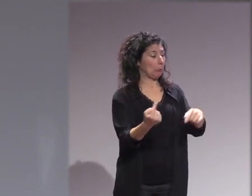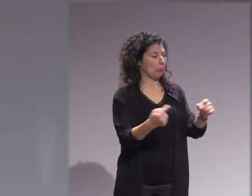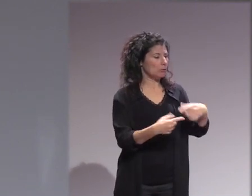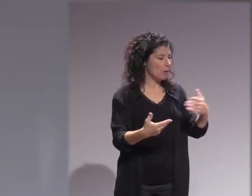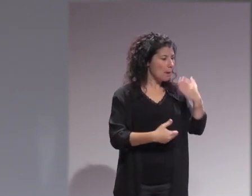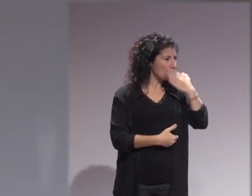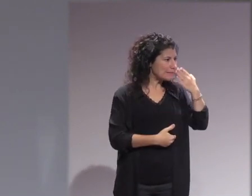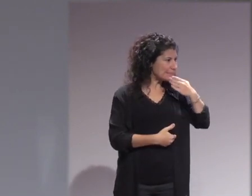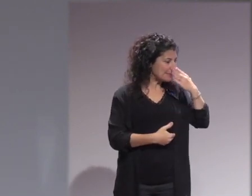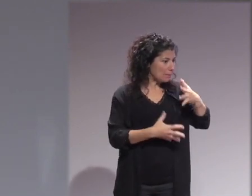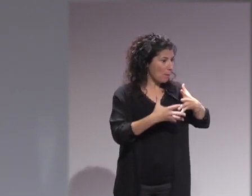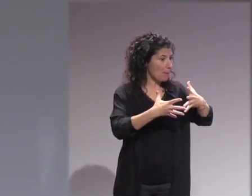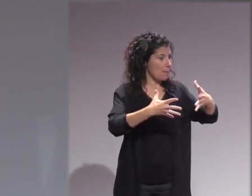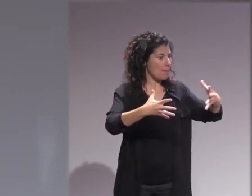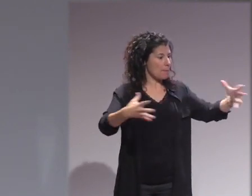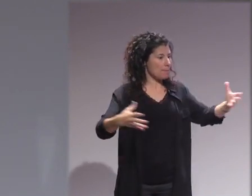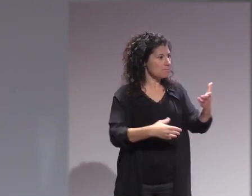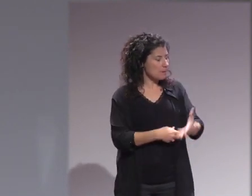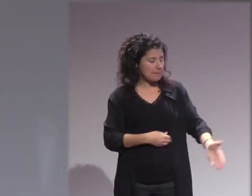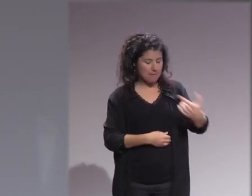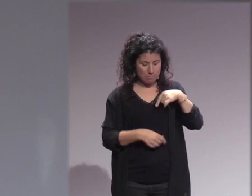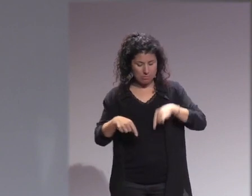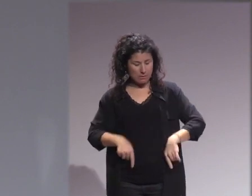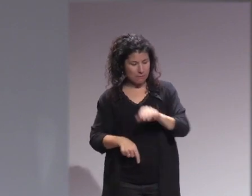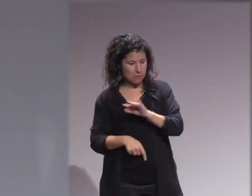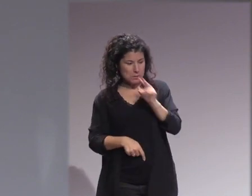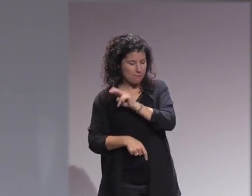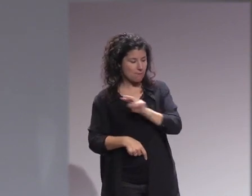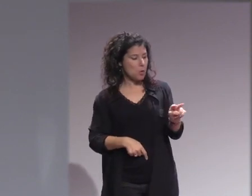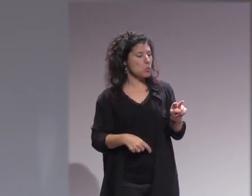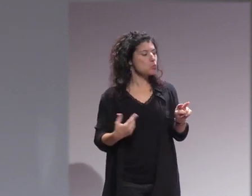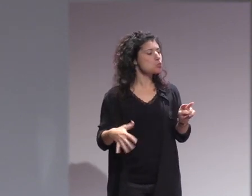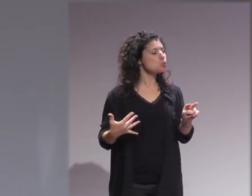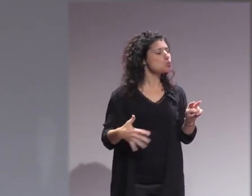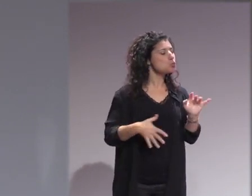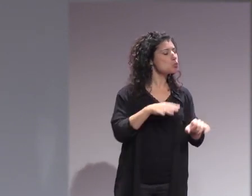métisse explose dans les colonies. Et donc l'État français se demande comment on va gérer cette